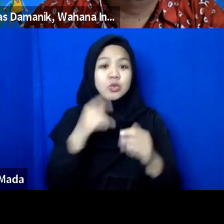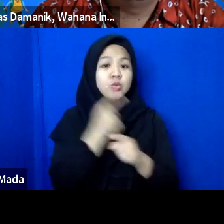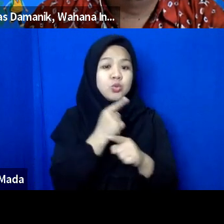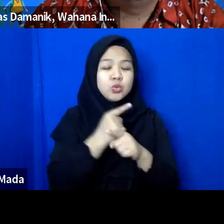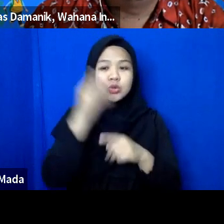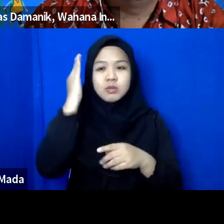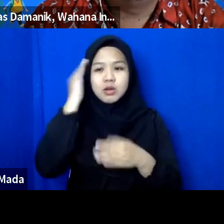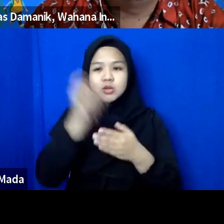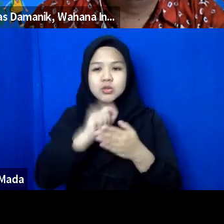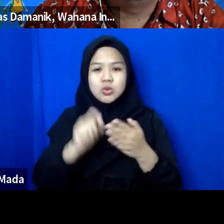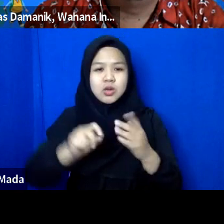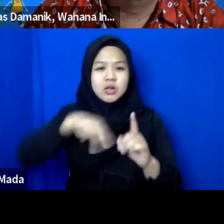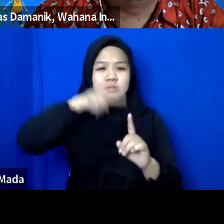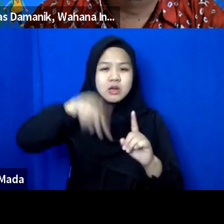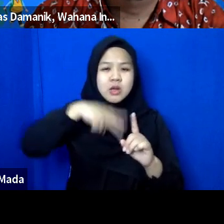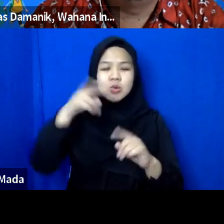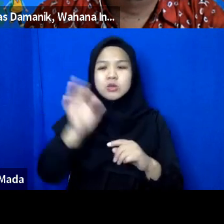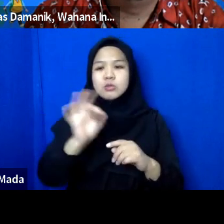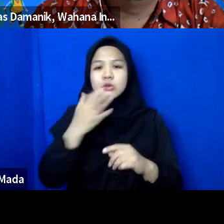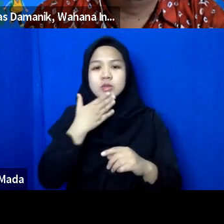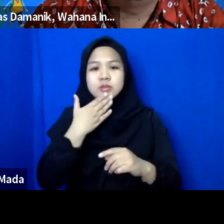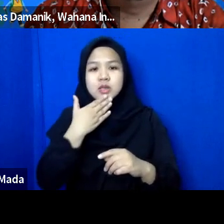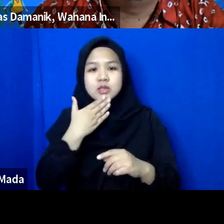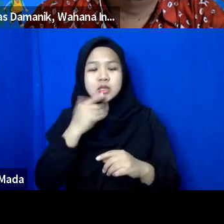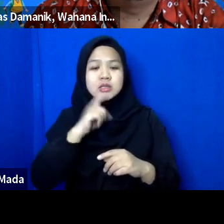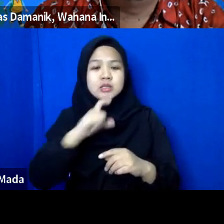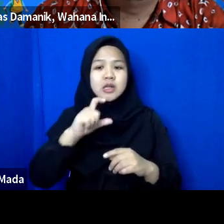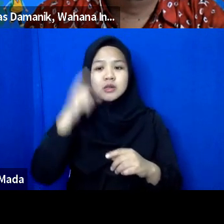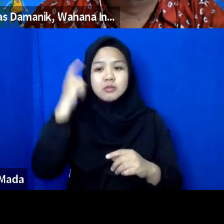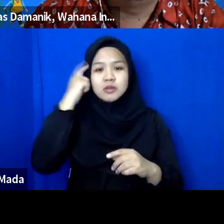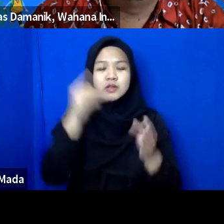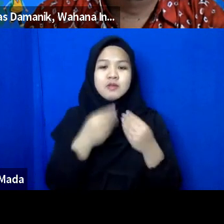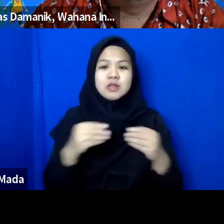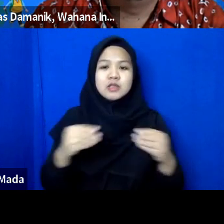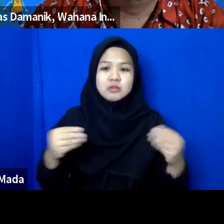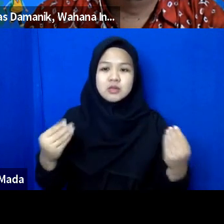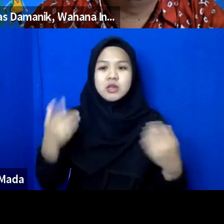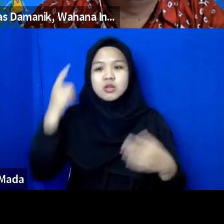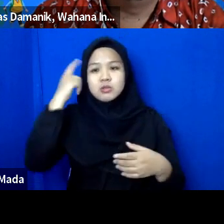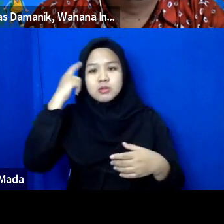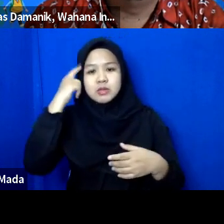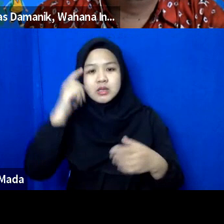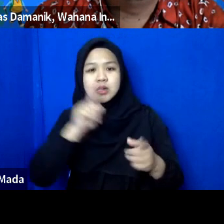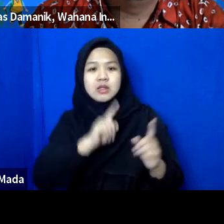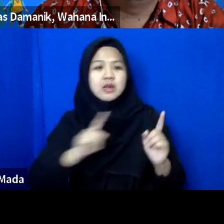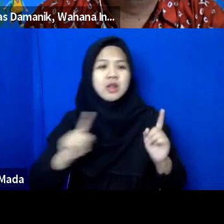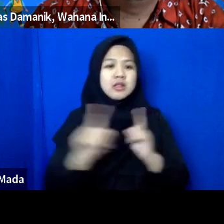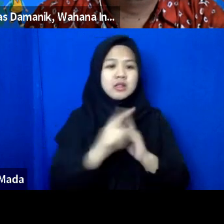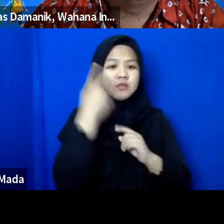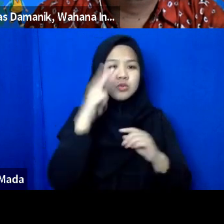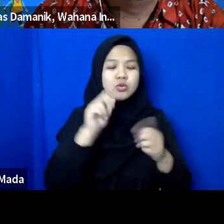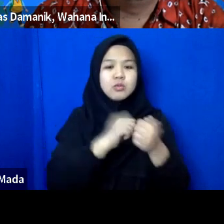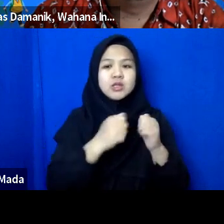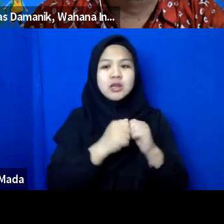kepala sekolah pengawas belum terbiasa dengan cara-cara berpikir fleksibel dan berpikir alternatif untuk mencegah